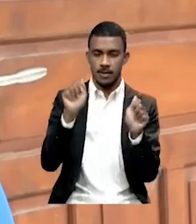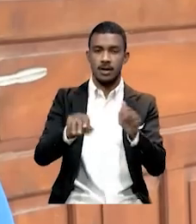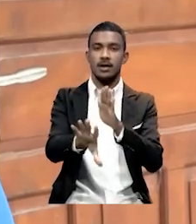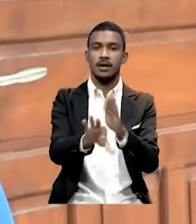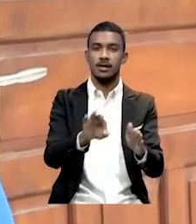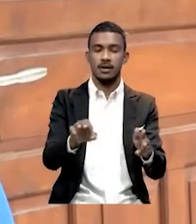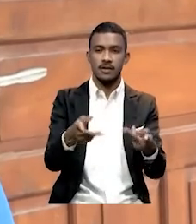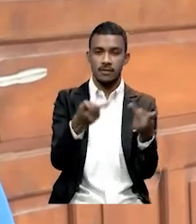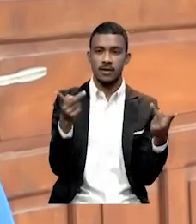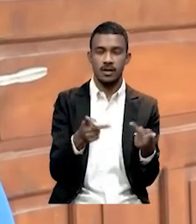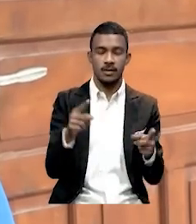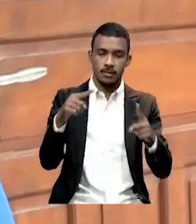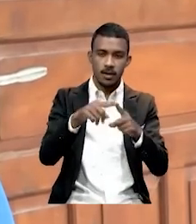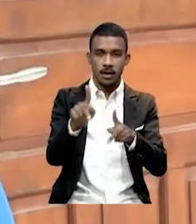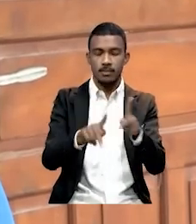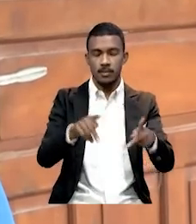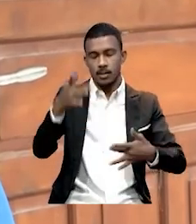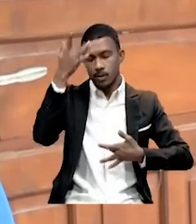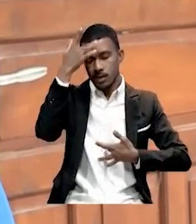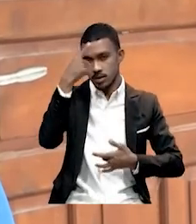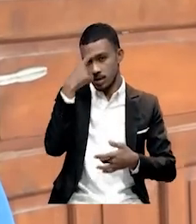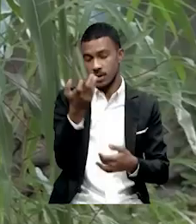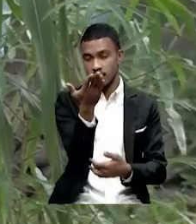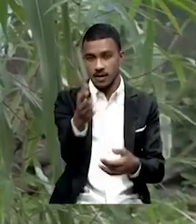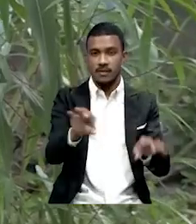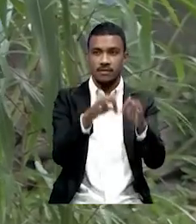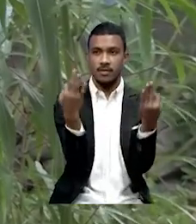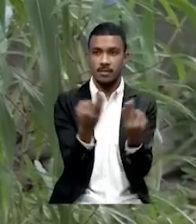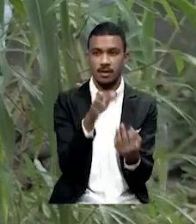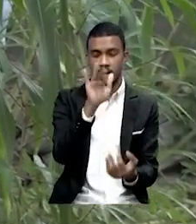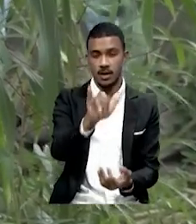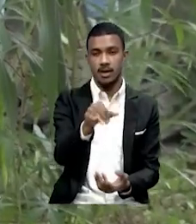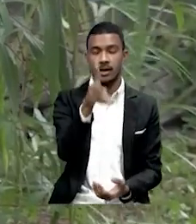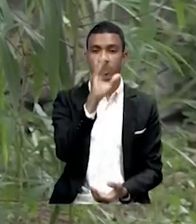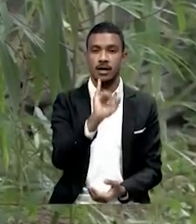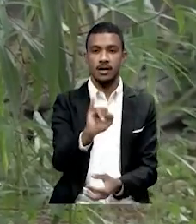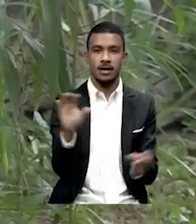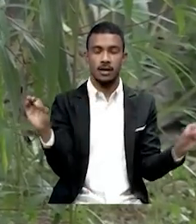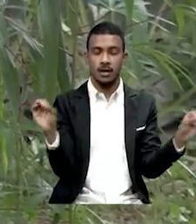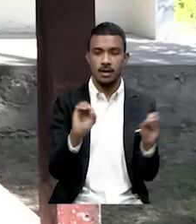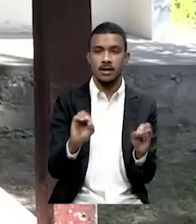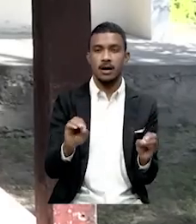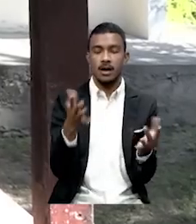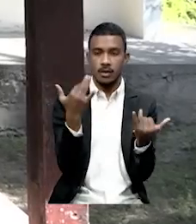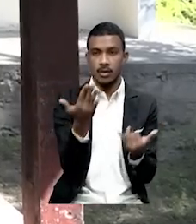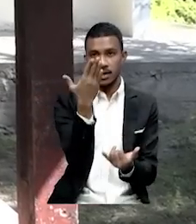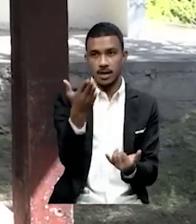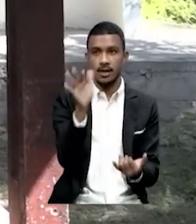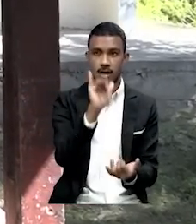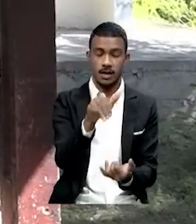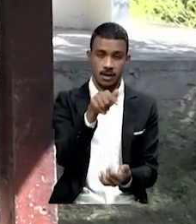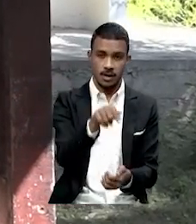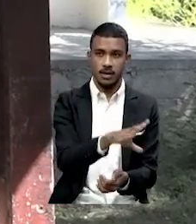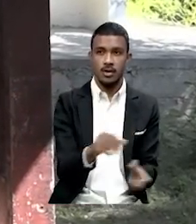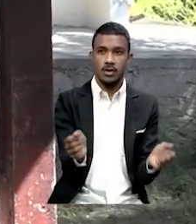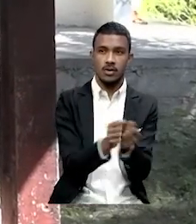pasien refere tamba inia familia rasik iha dili laia ida nem aktu agora ni hela iha ne i ni hela iha ne ho